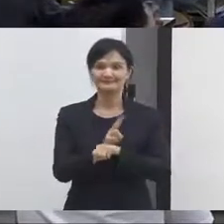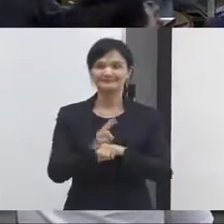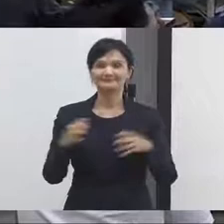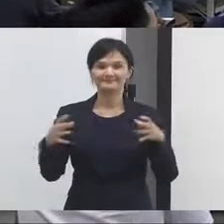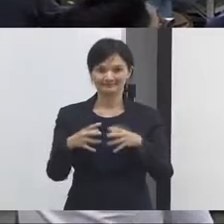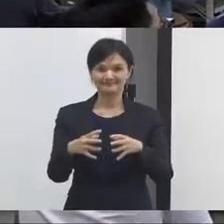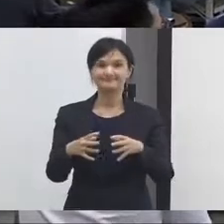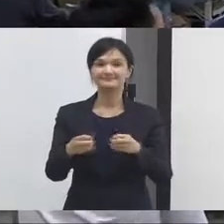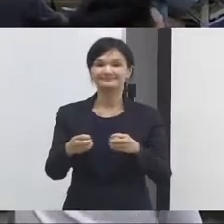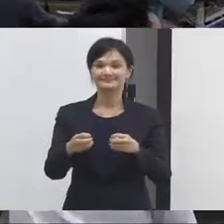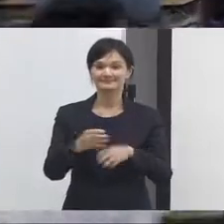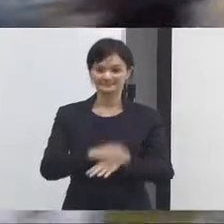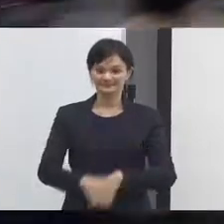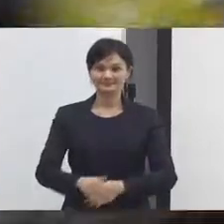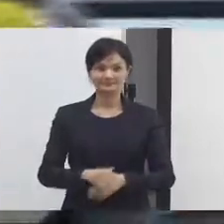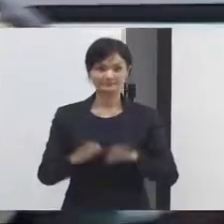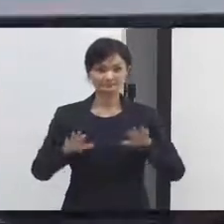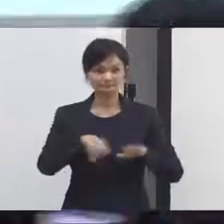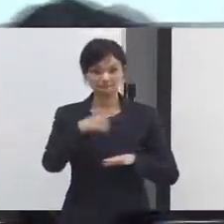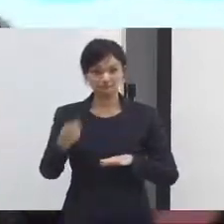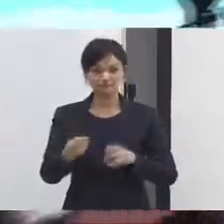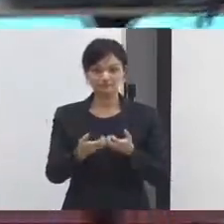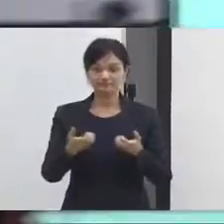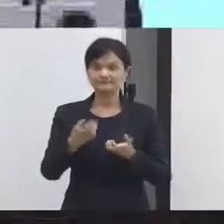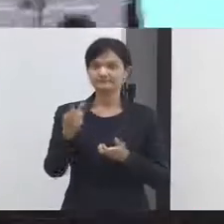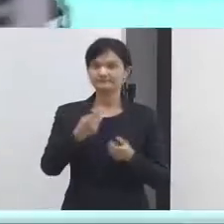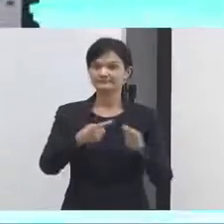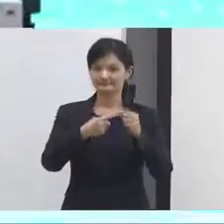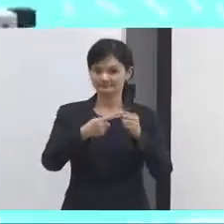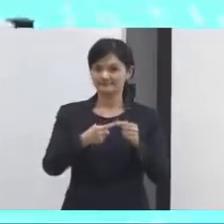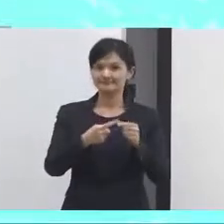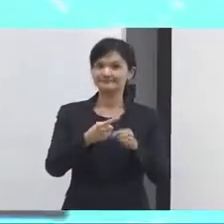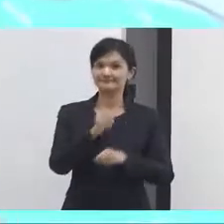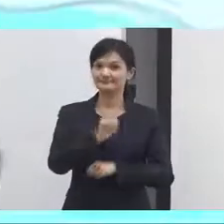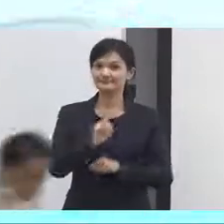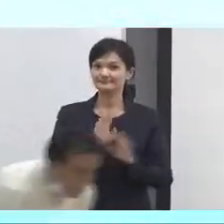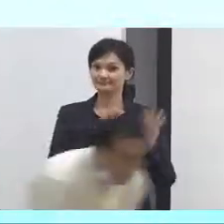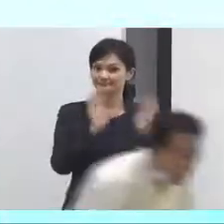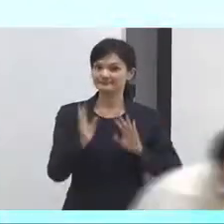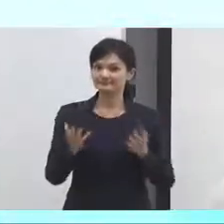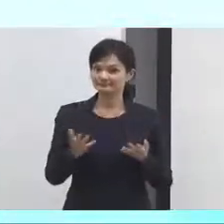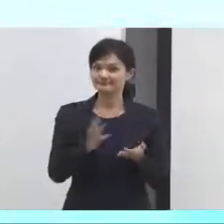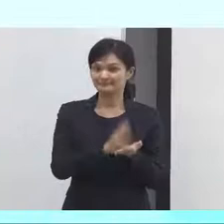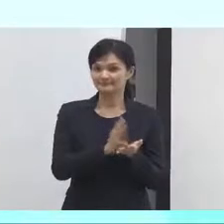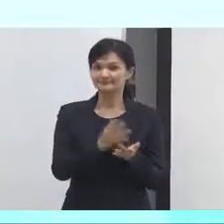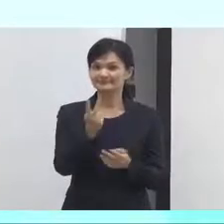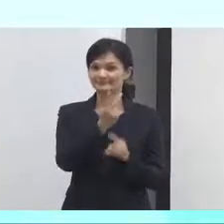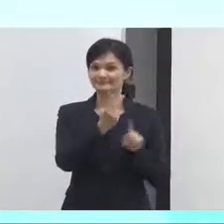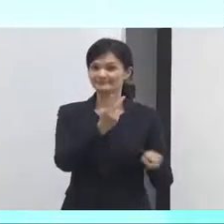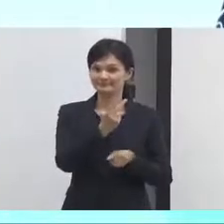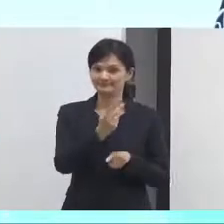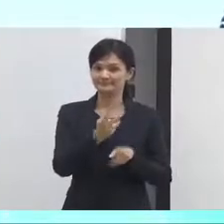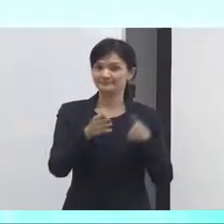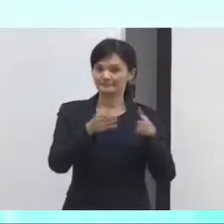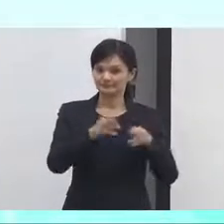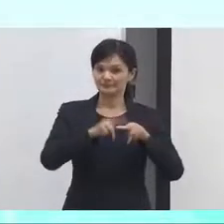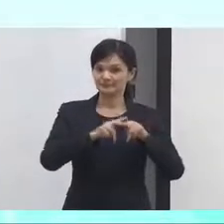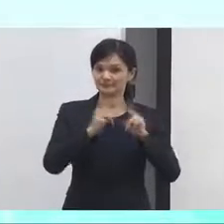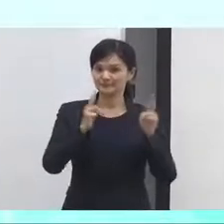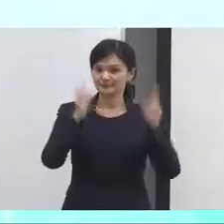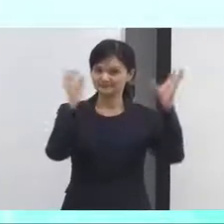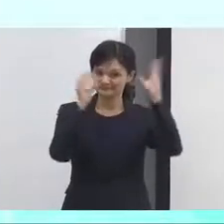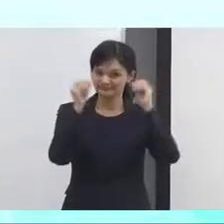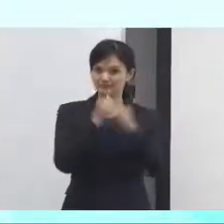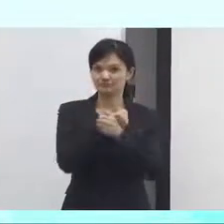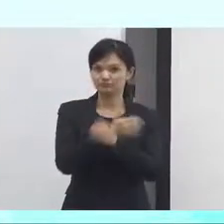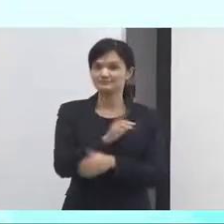下来这两个小时其实主要会分成两个部分，第一个部分我们会先有两位讲者针对开放资料他们个人的一些经